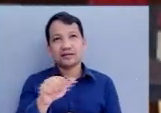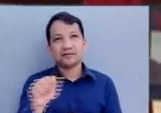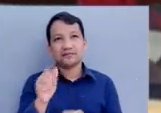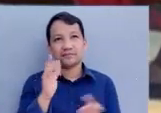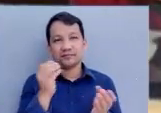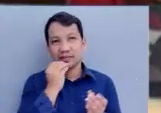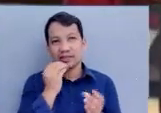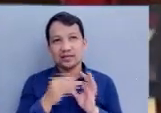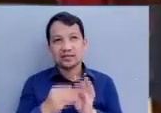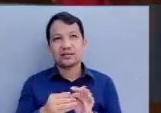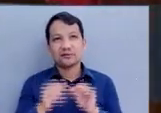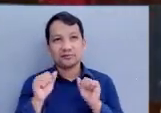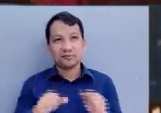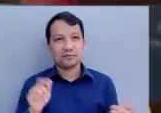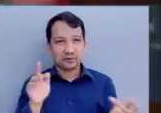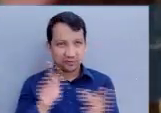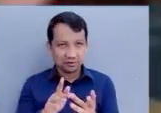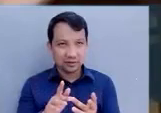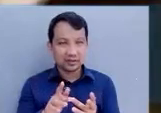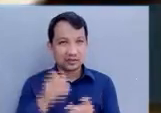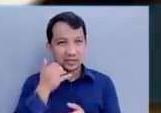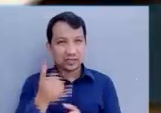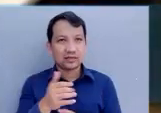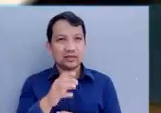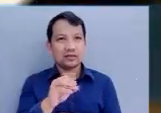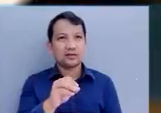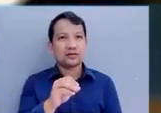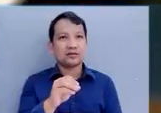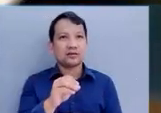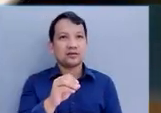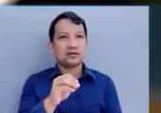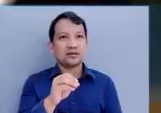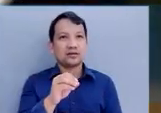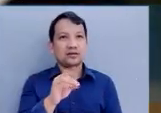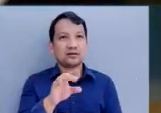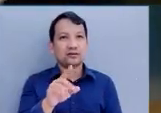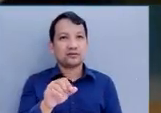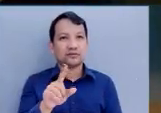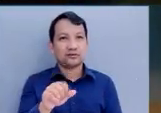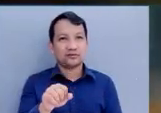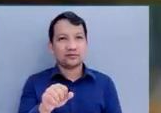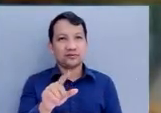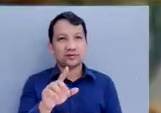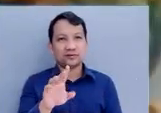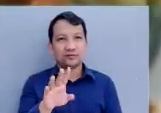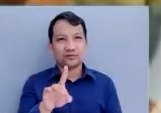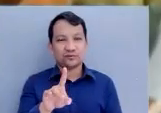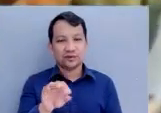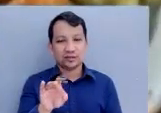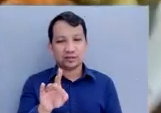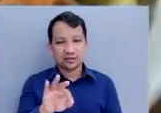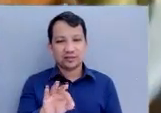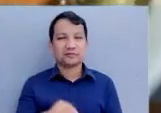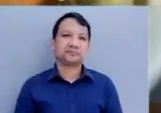services Pwede niyo rin po kaming tawagan sa 028 281 4189